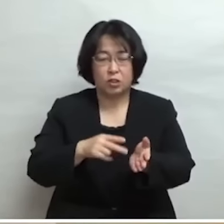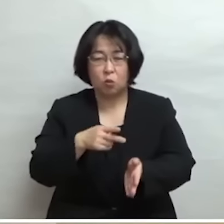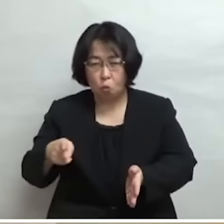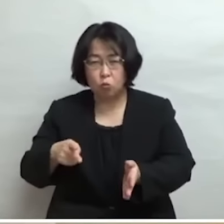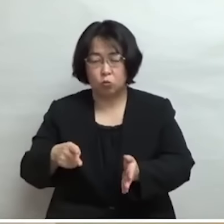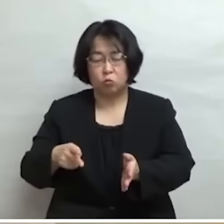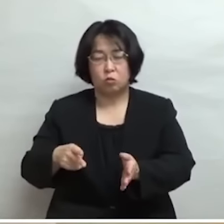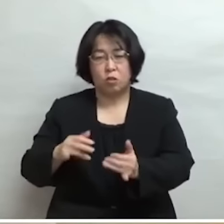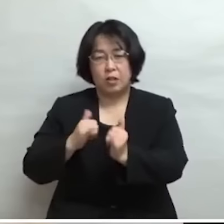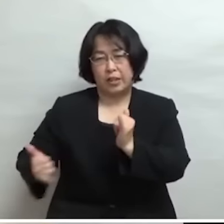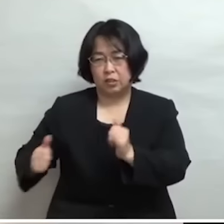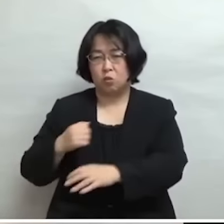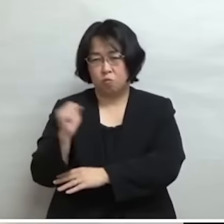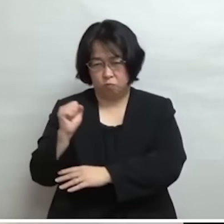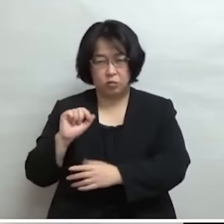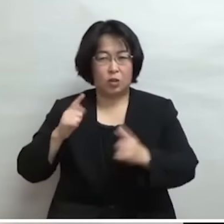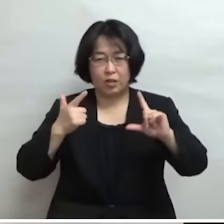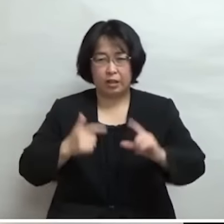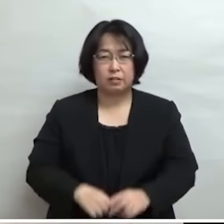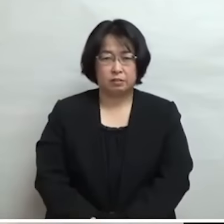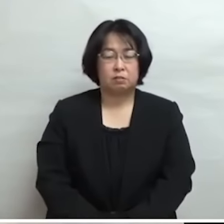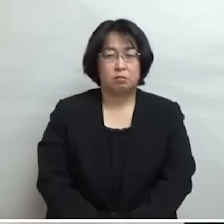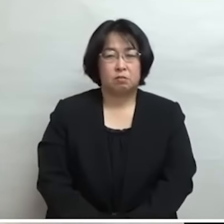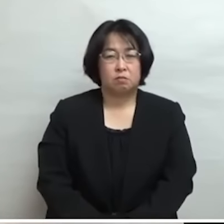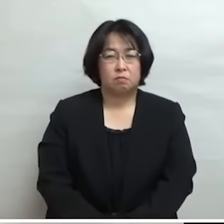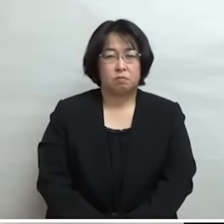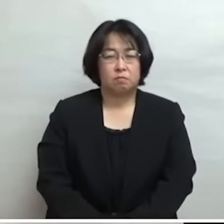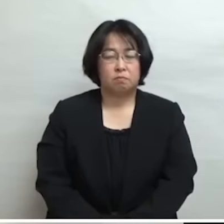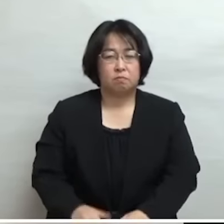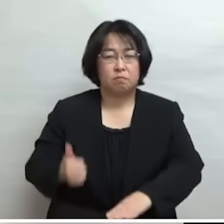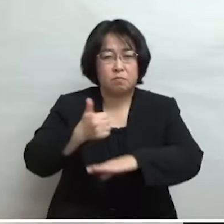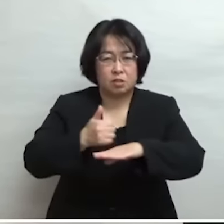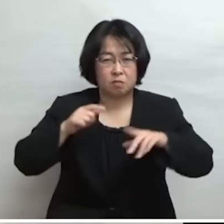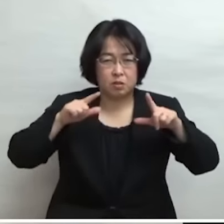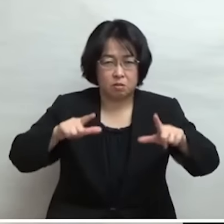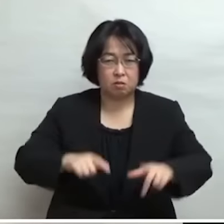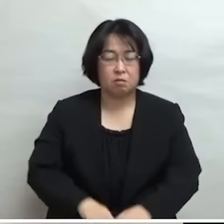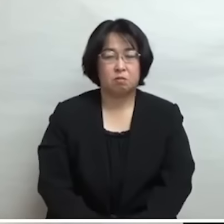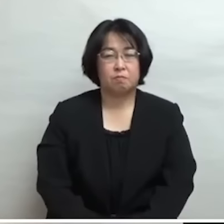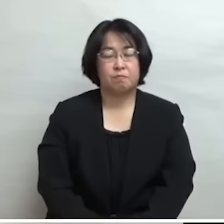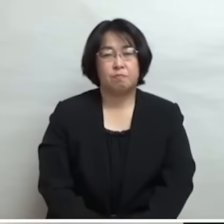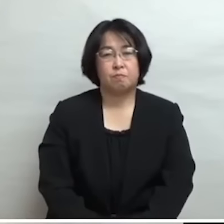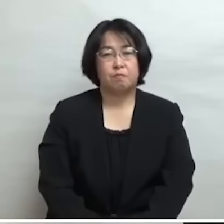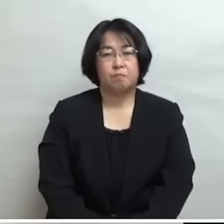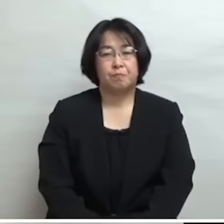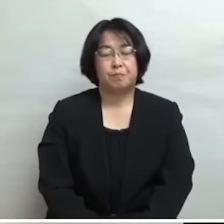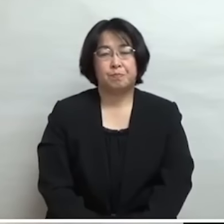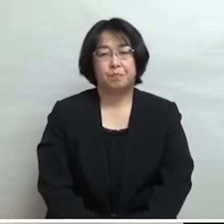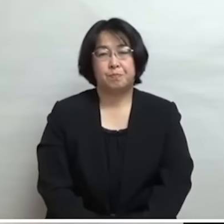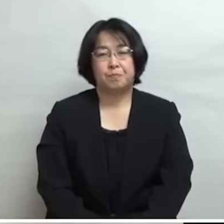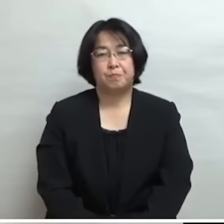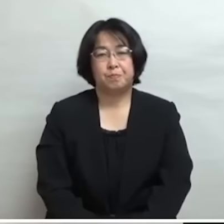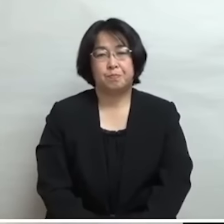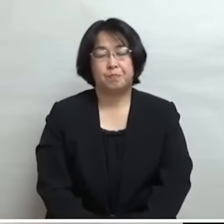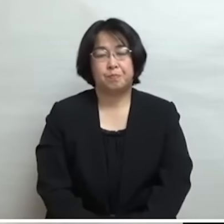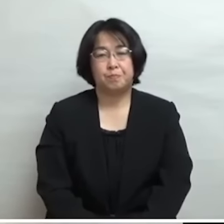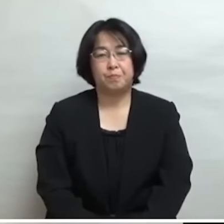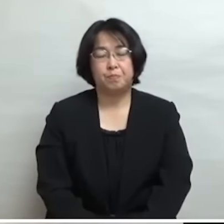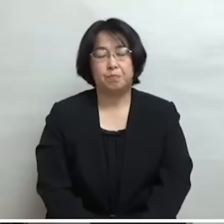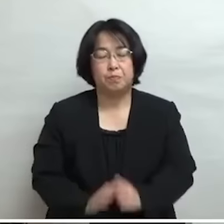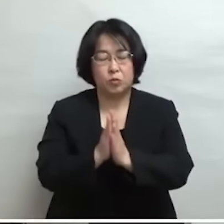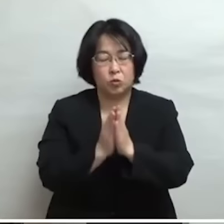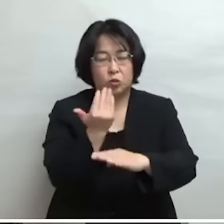ございます。 もちろんその碑文のですね、中身を見たことも